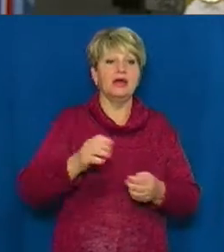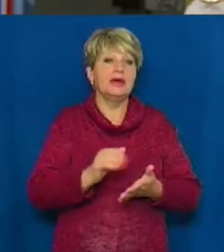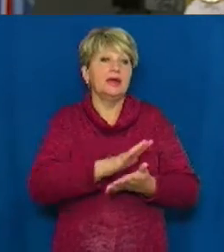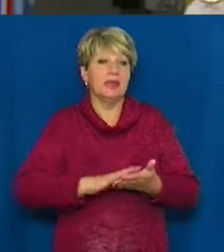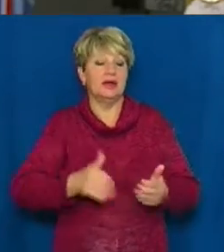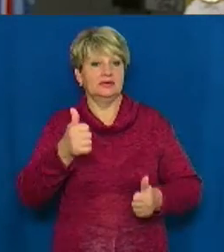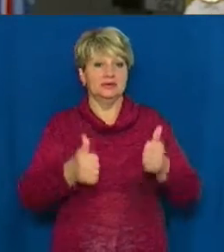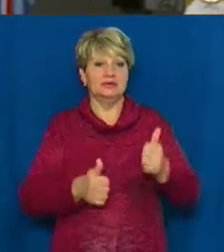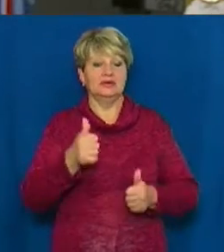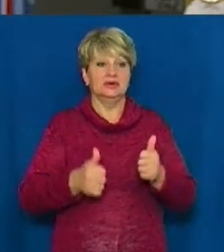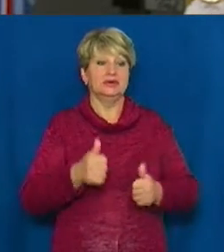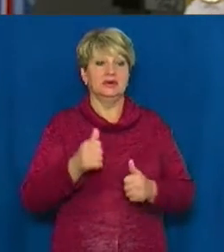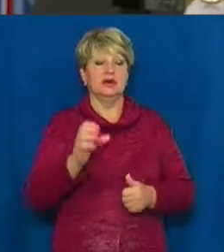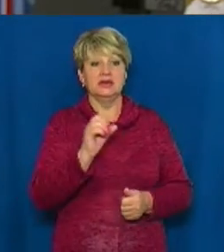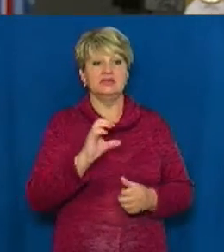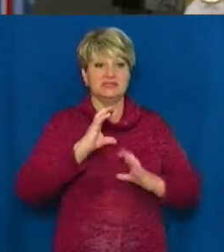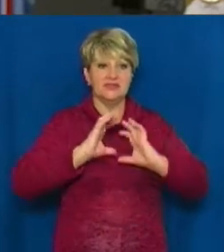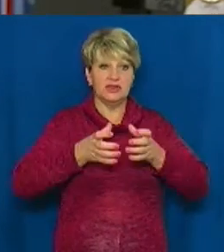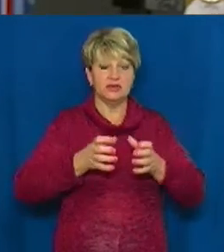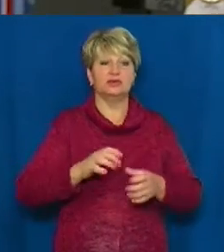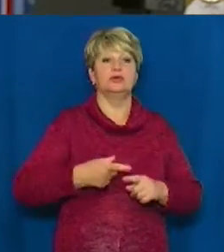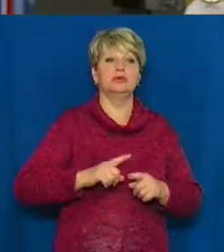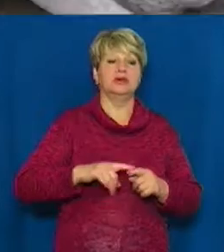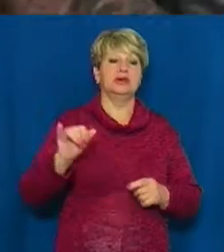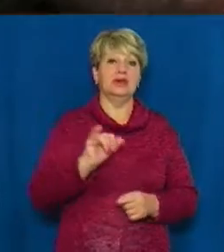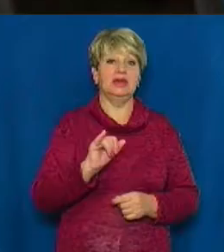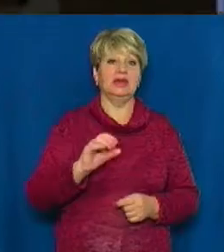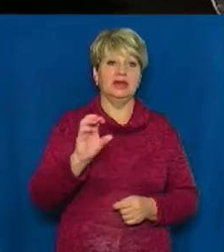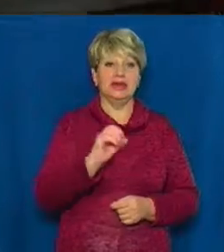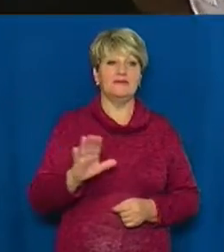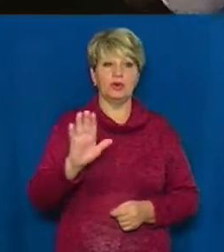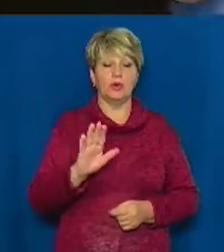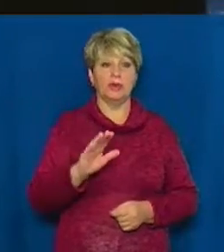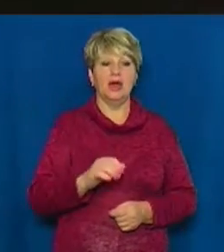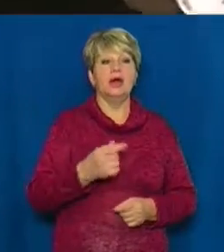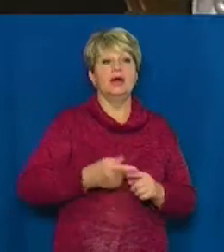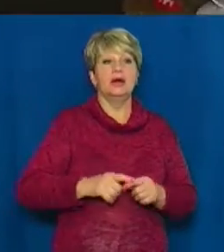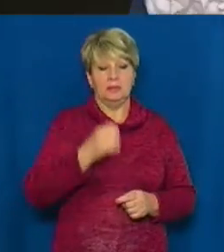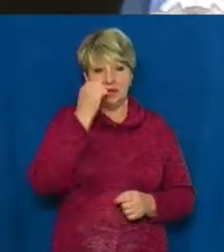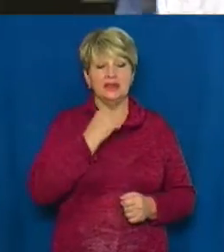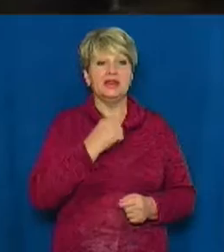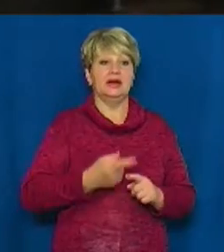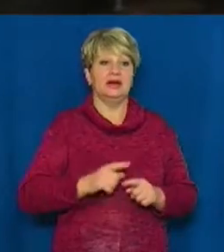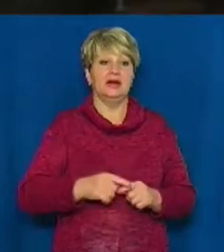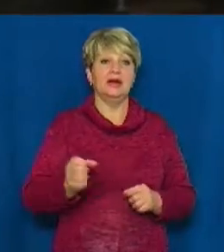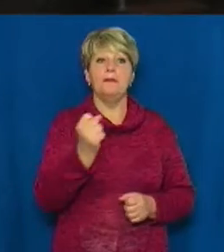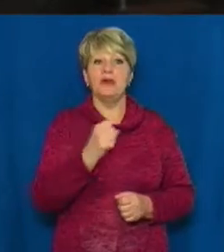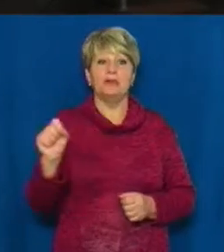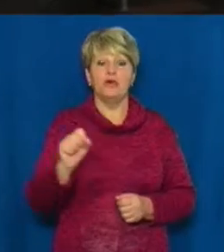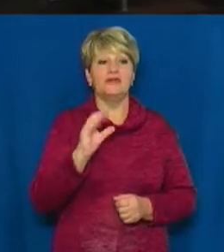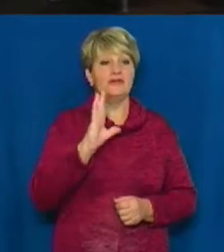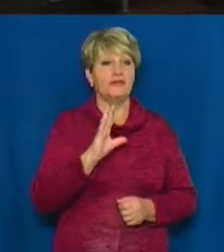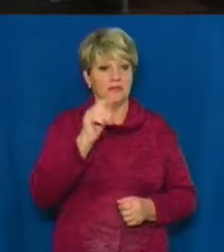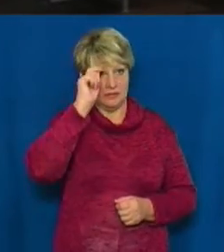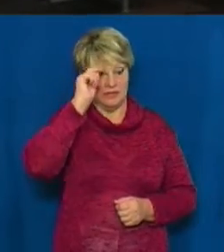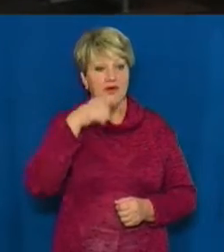на чемпіонатах світу та Європи і по самбо, і по дзюдо. Завдяки перемозі на чемпіонаті України з дзюдо, Володимир каже, йому